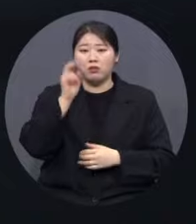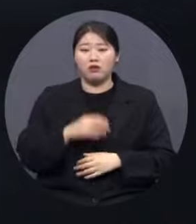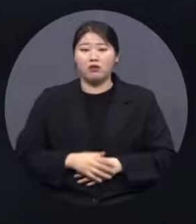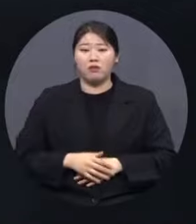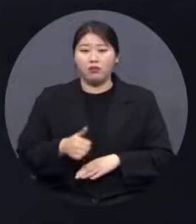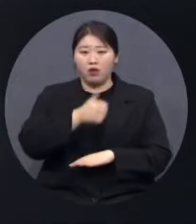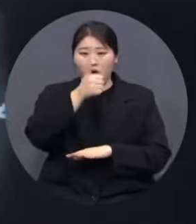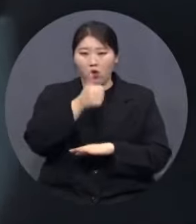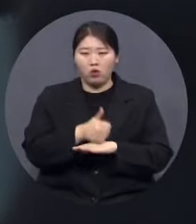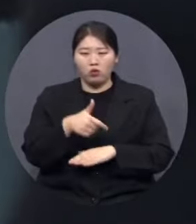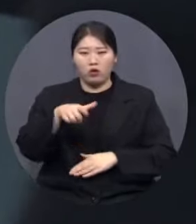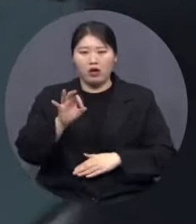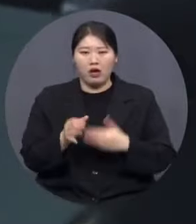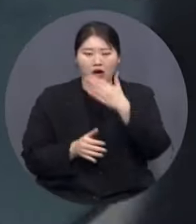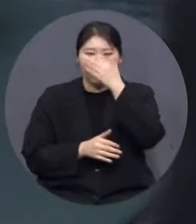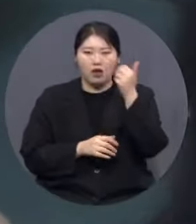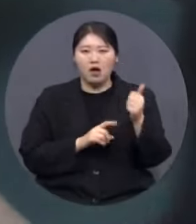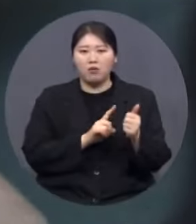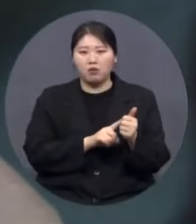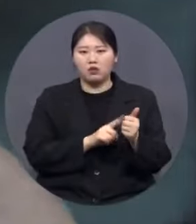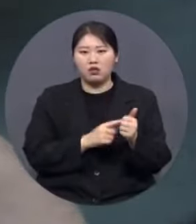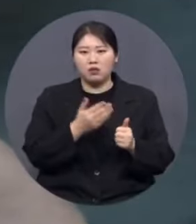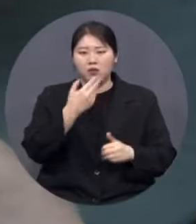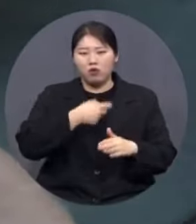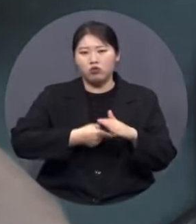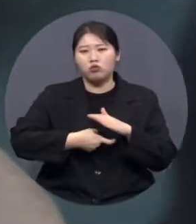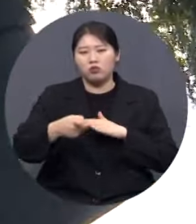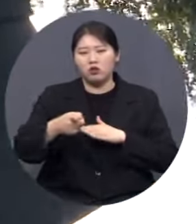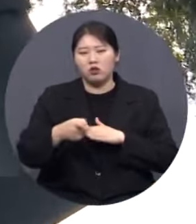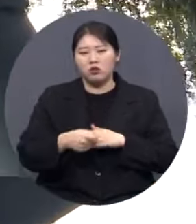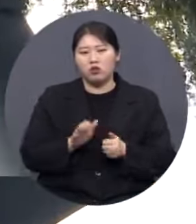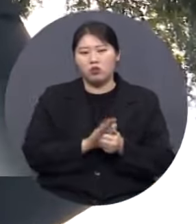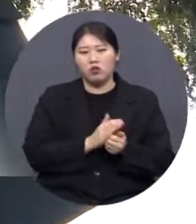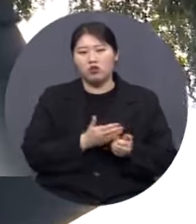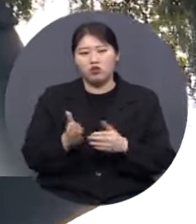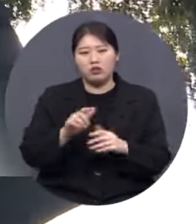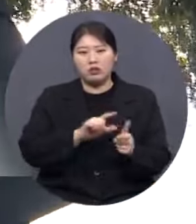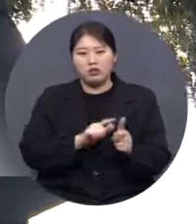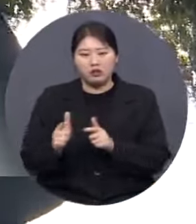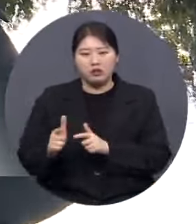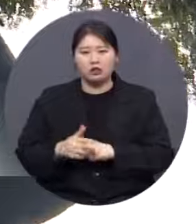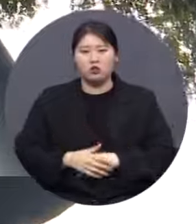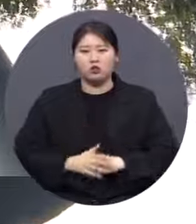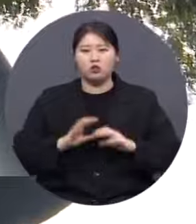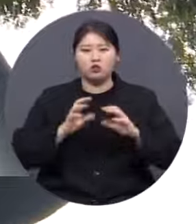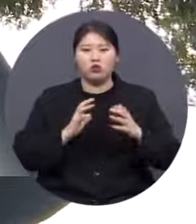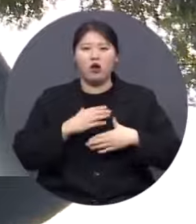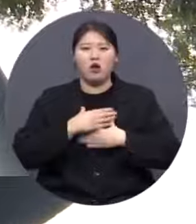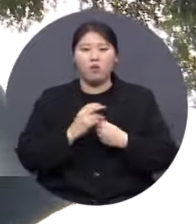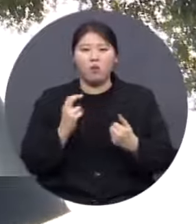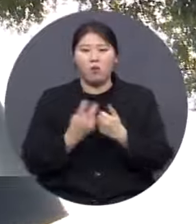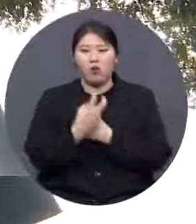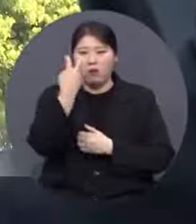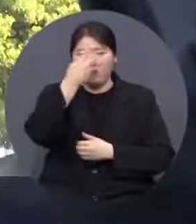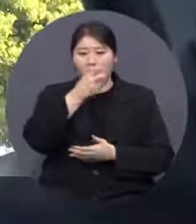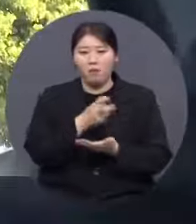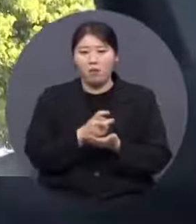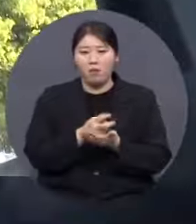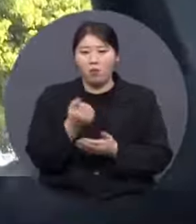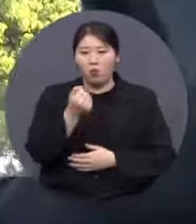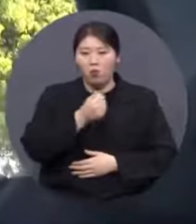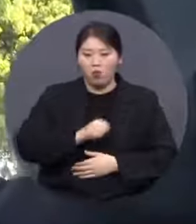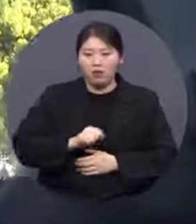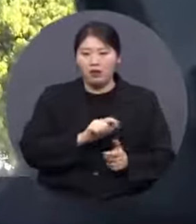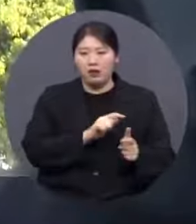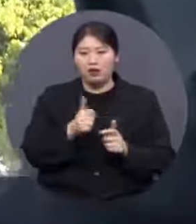결국 강할아버지에게는 식량을 훔쳐 폭도에게 제공하는 등 폭동에 동조했다며 국가보안법 위반과 내란죄가